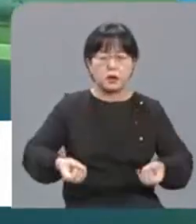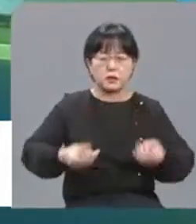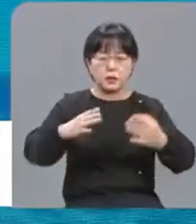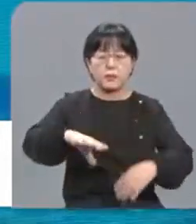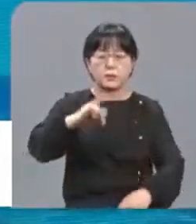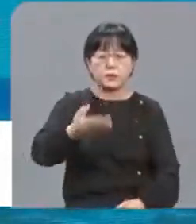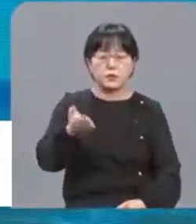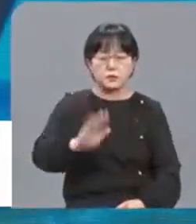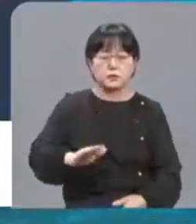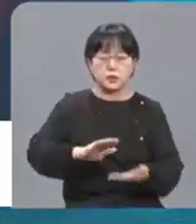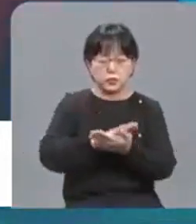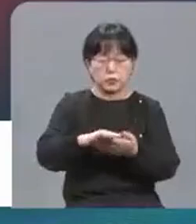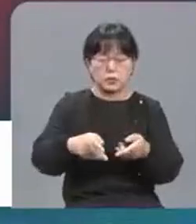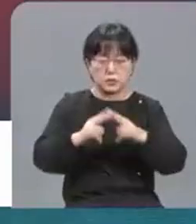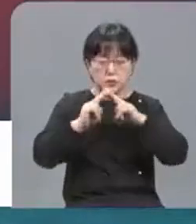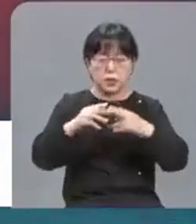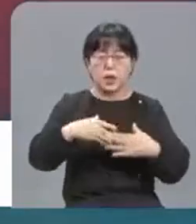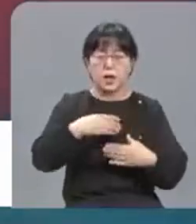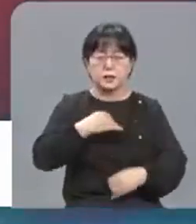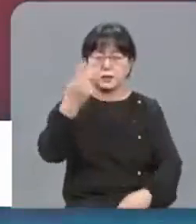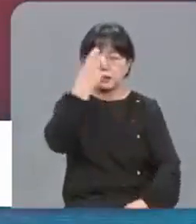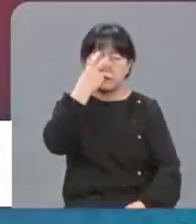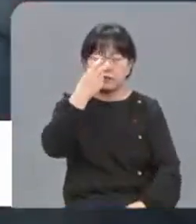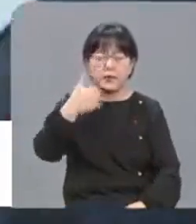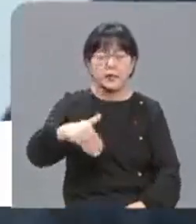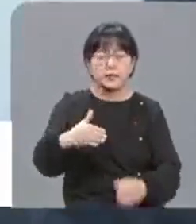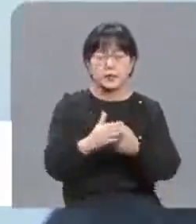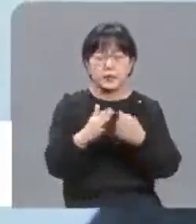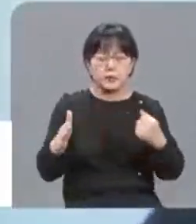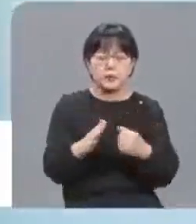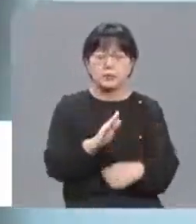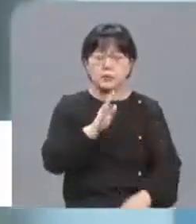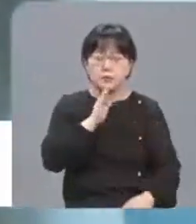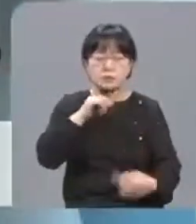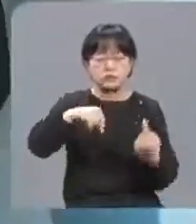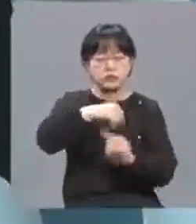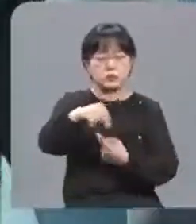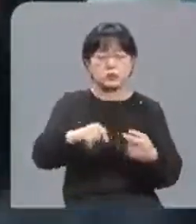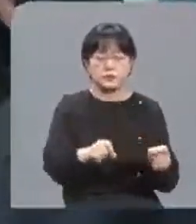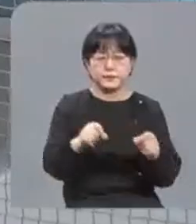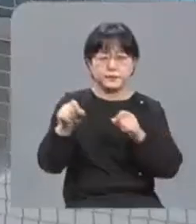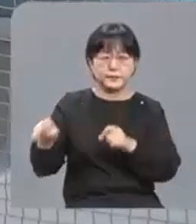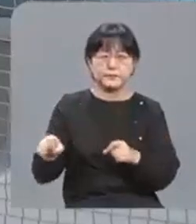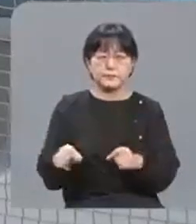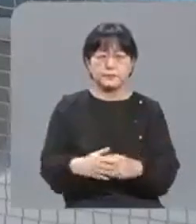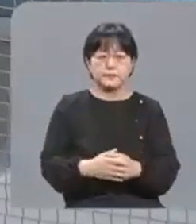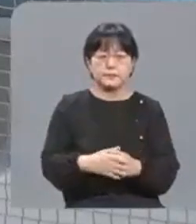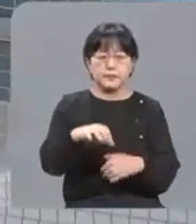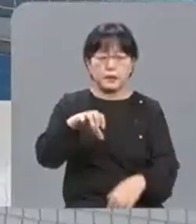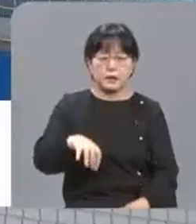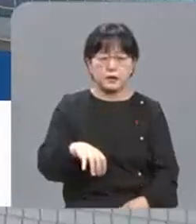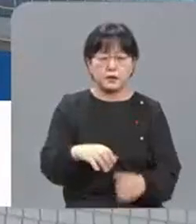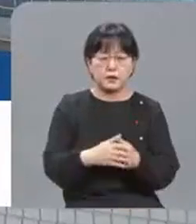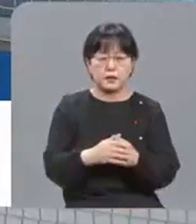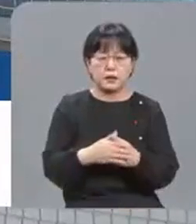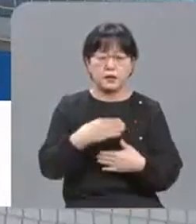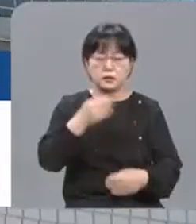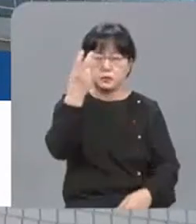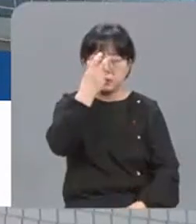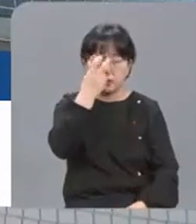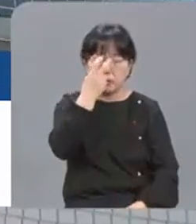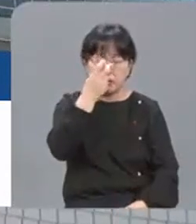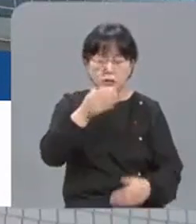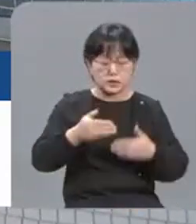먼저 했지만 놀이시설에 대한 안전검사를 거치지 않아 실제 운영은 미뤄졌습니다. 안전점검이나 이런